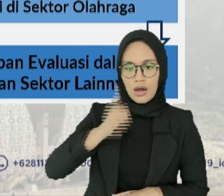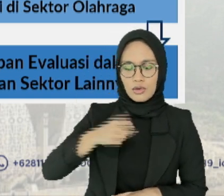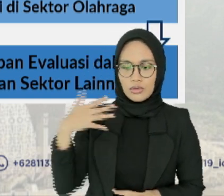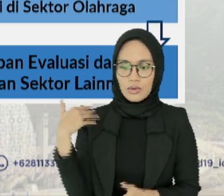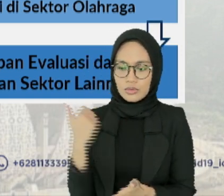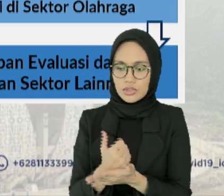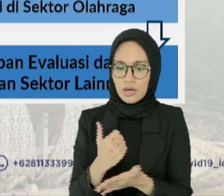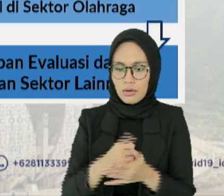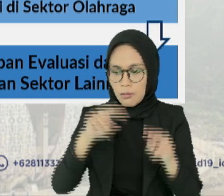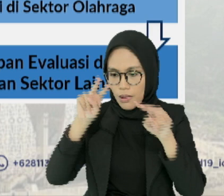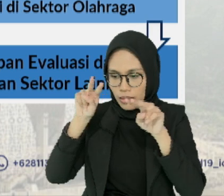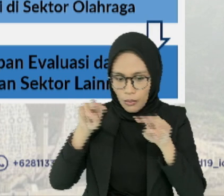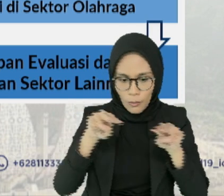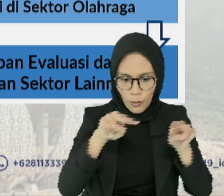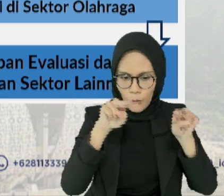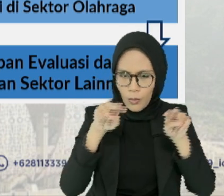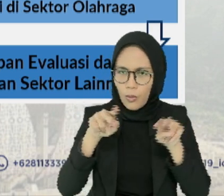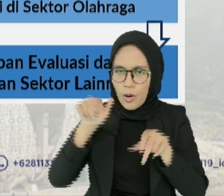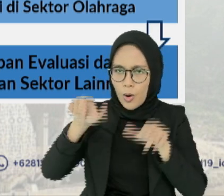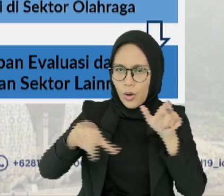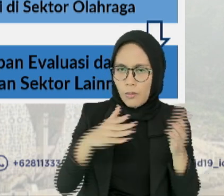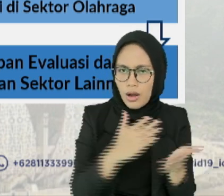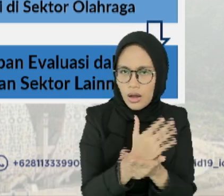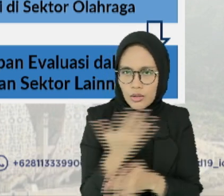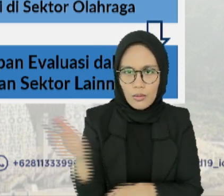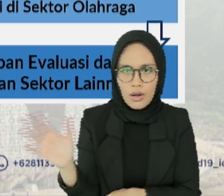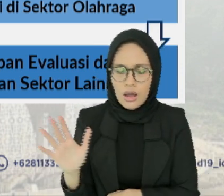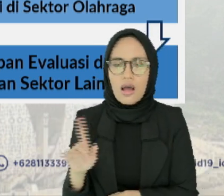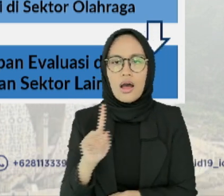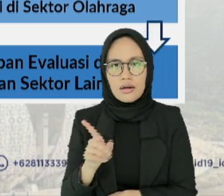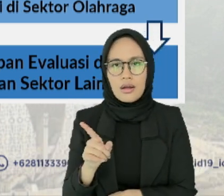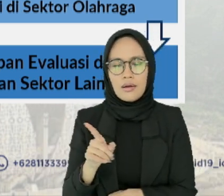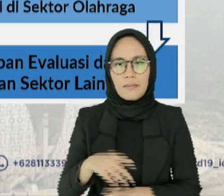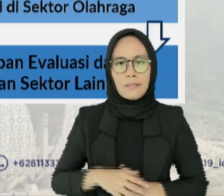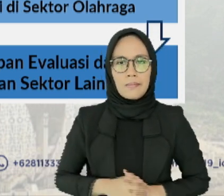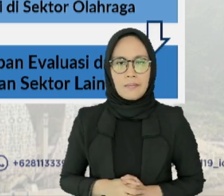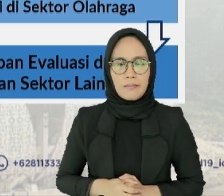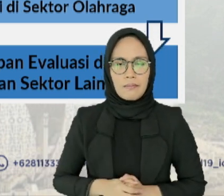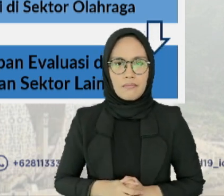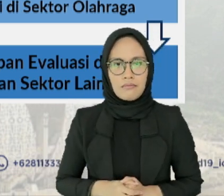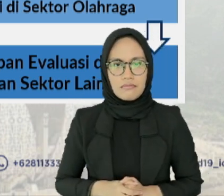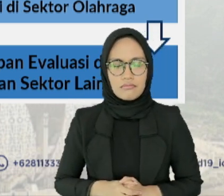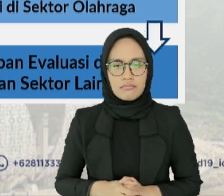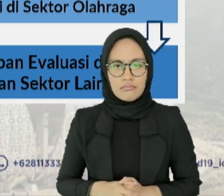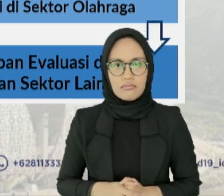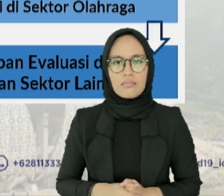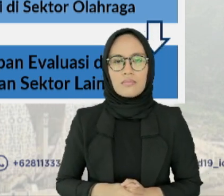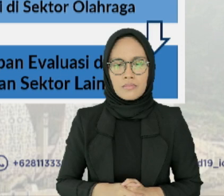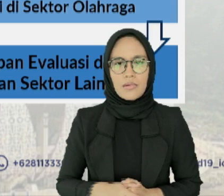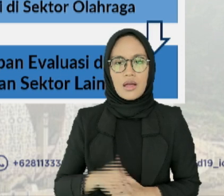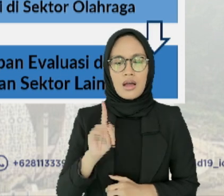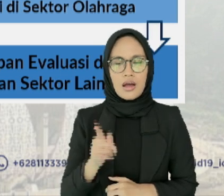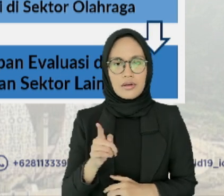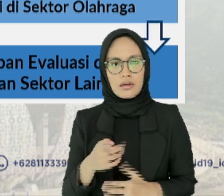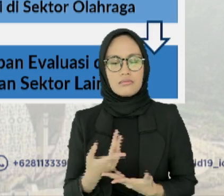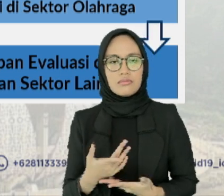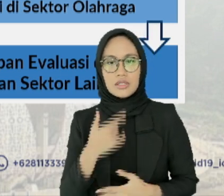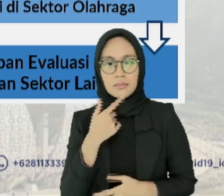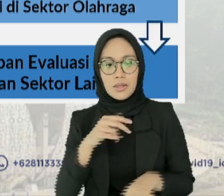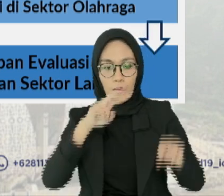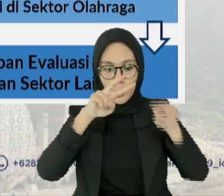acara utama berlangsung lalu dilanjutkan dengan monitoring kesiapan teknis protokol kesehatan